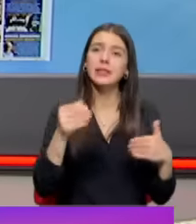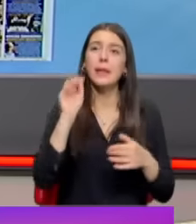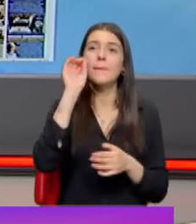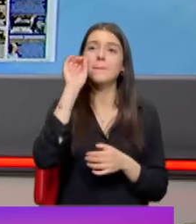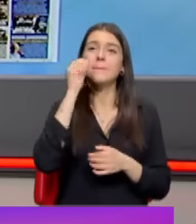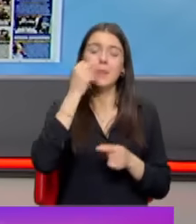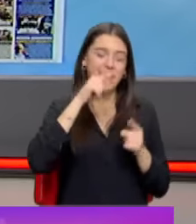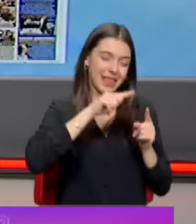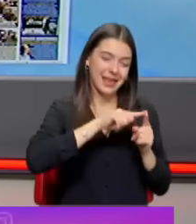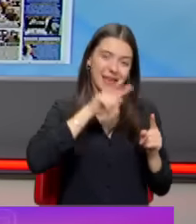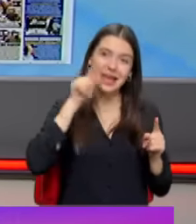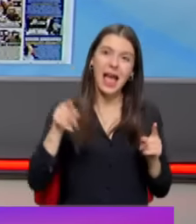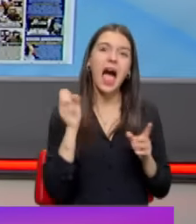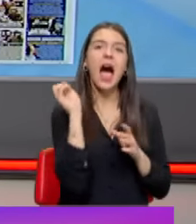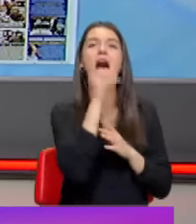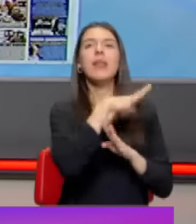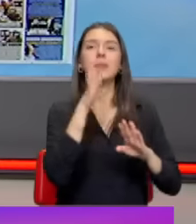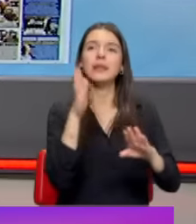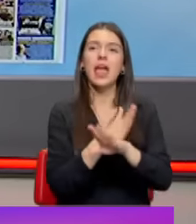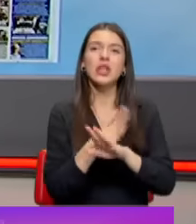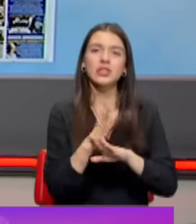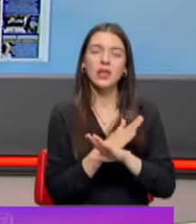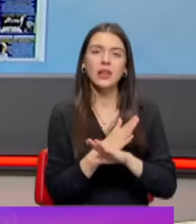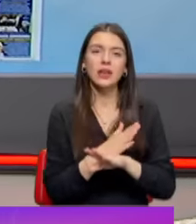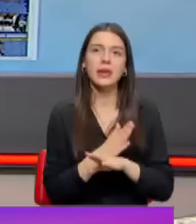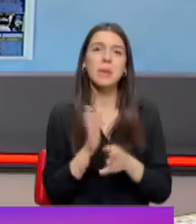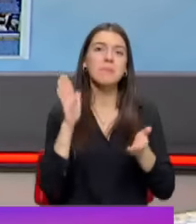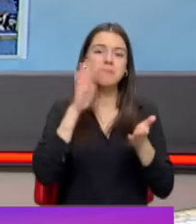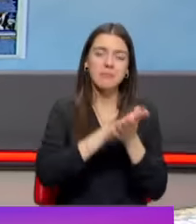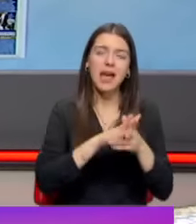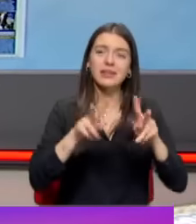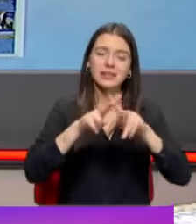bebekliğinden itibaren atamadığı eşyalarını, bastığı mayına,